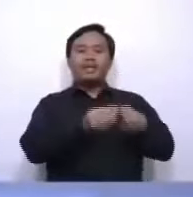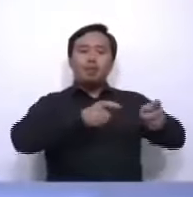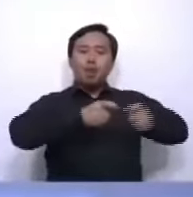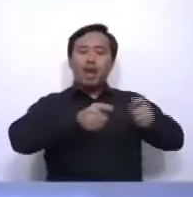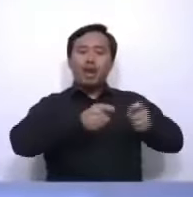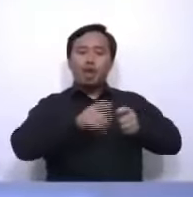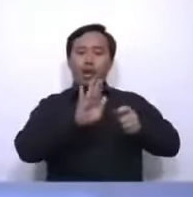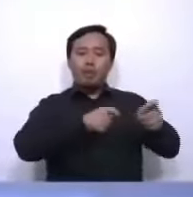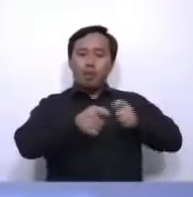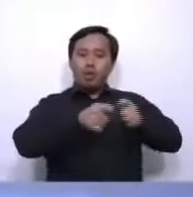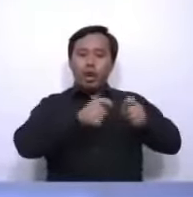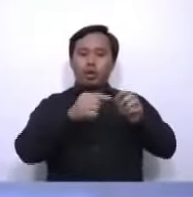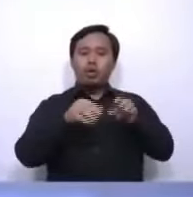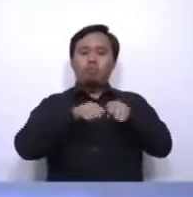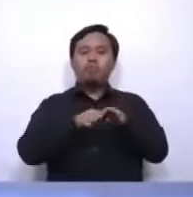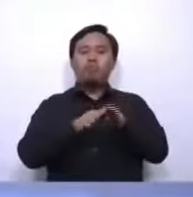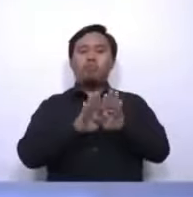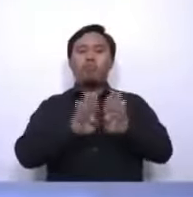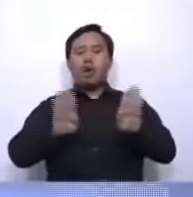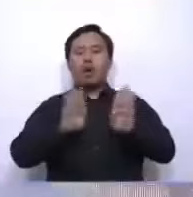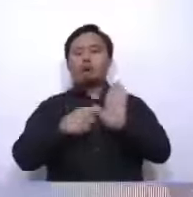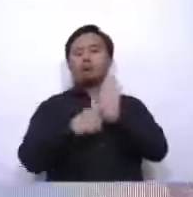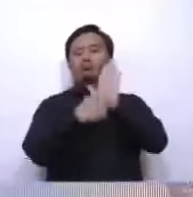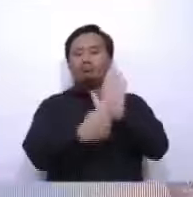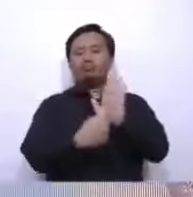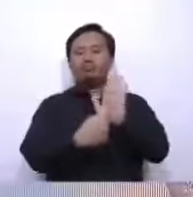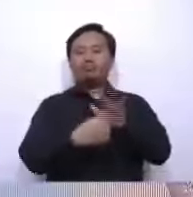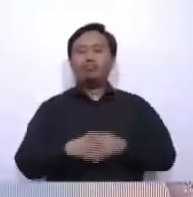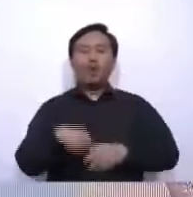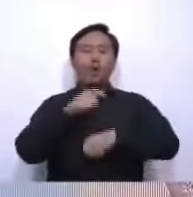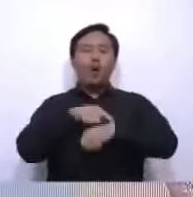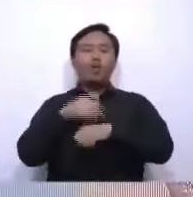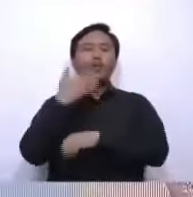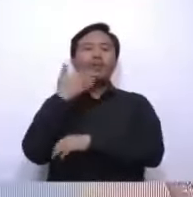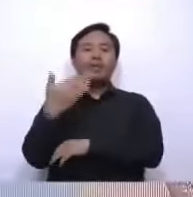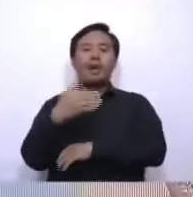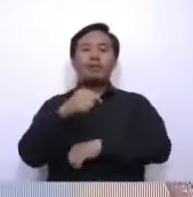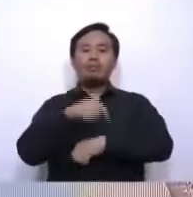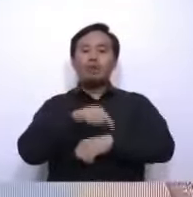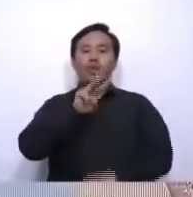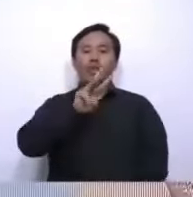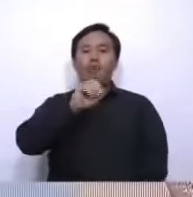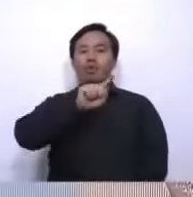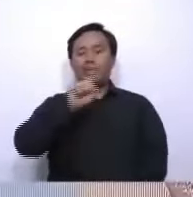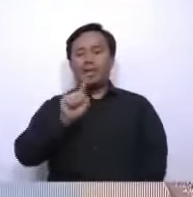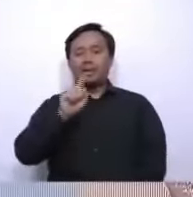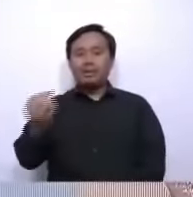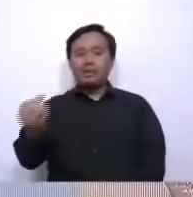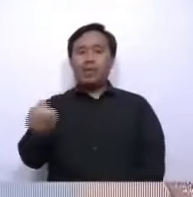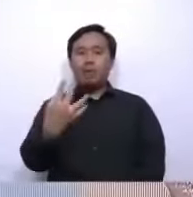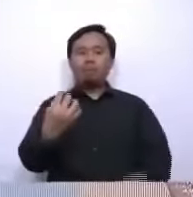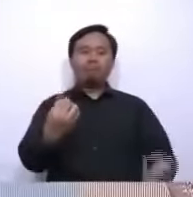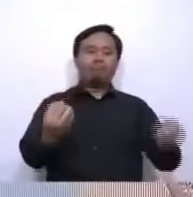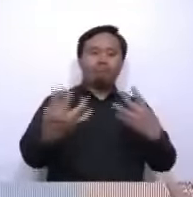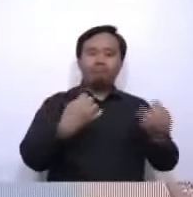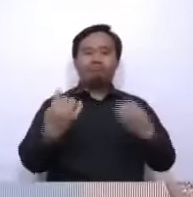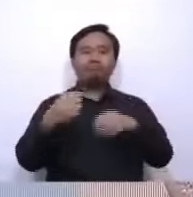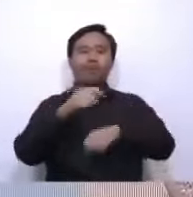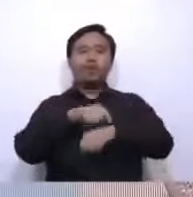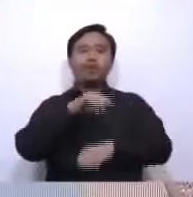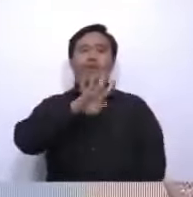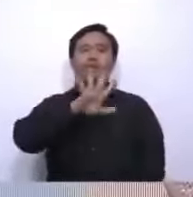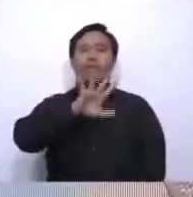moderator akan membuka dan memperlihatkan. Dan waktu untuk bertanya 30 detik, sementara untuk menjawab dan menanggapi 45 detik.